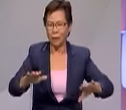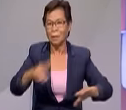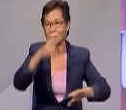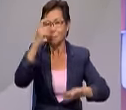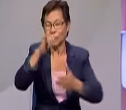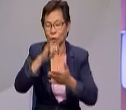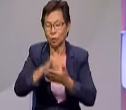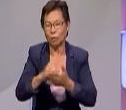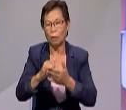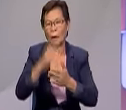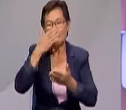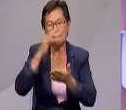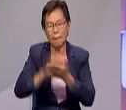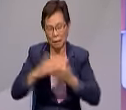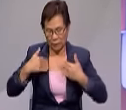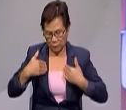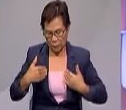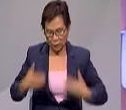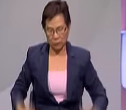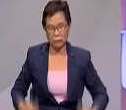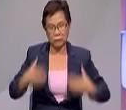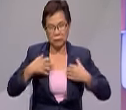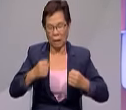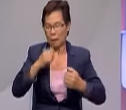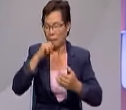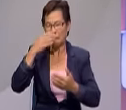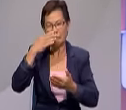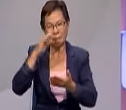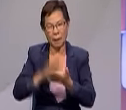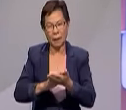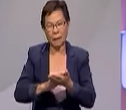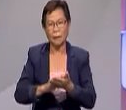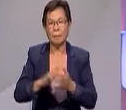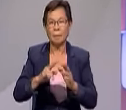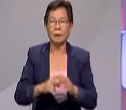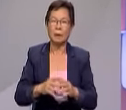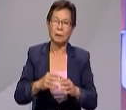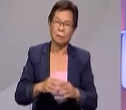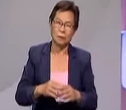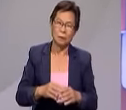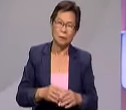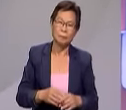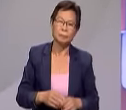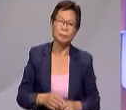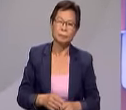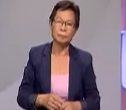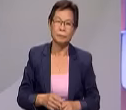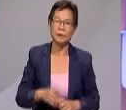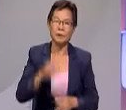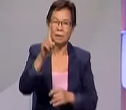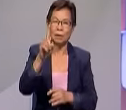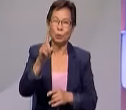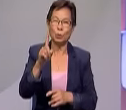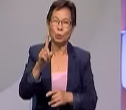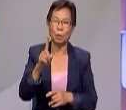boleh memudaratkan kesihatan, boleh menyebabkan keadaan-keadaan seperti hyponatremia, iaitu satu keadaan di mana garam dalam